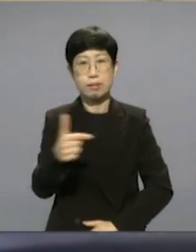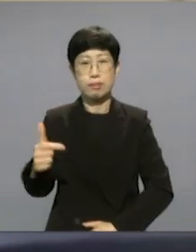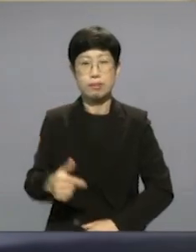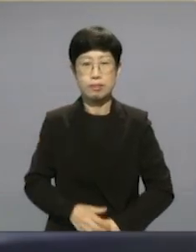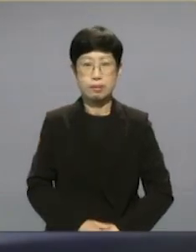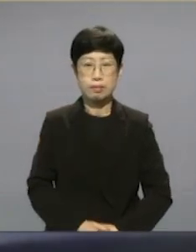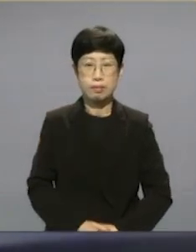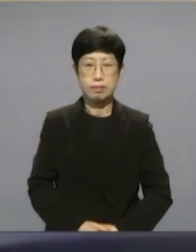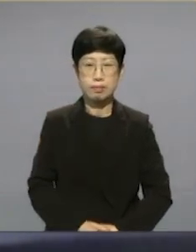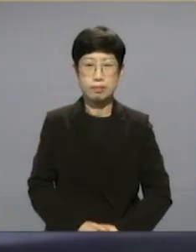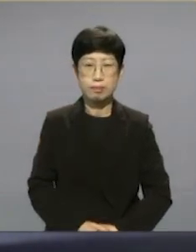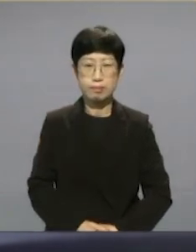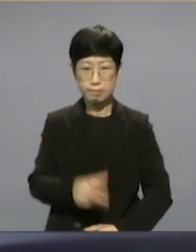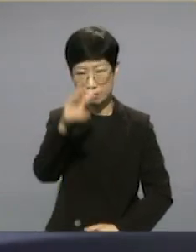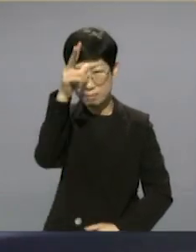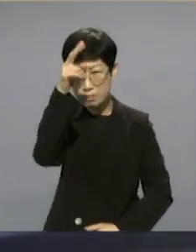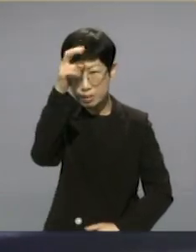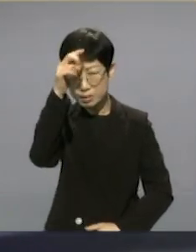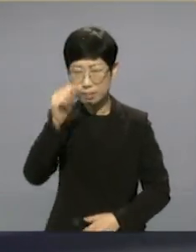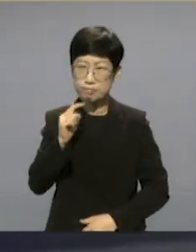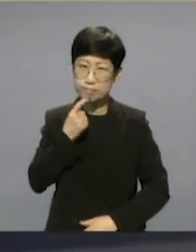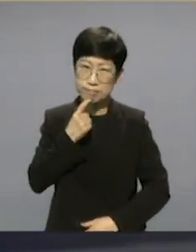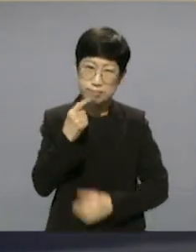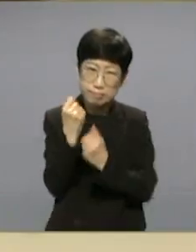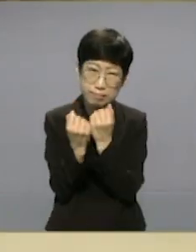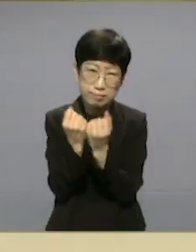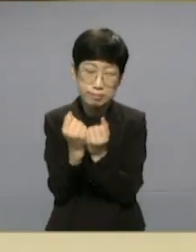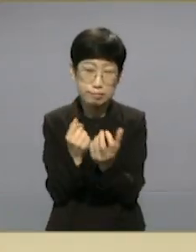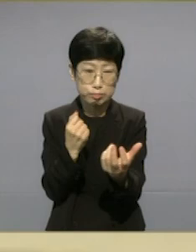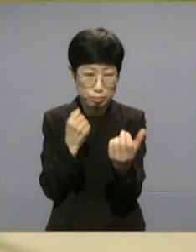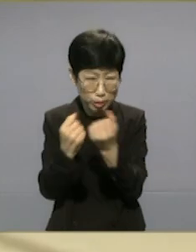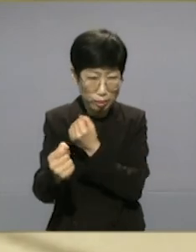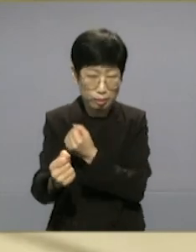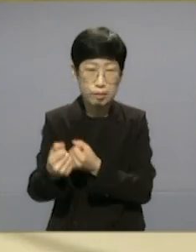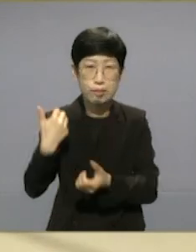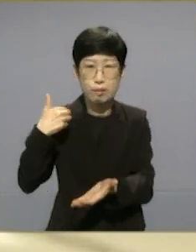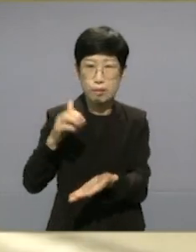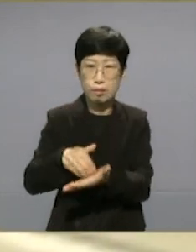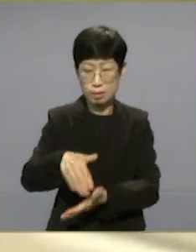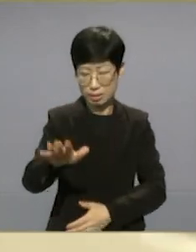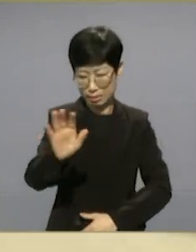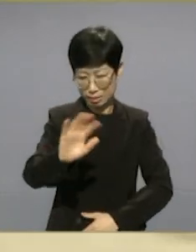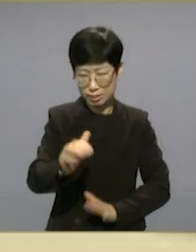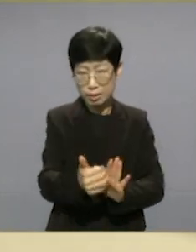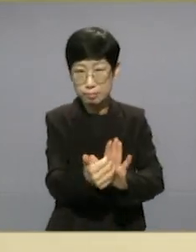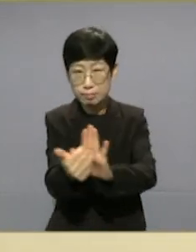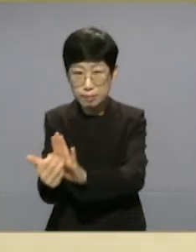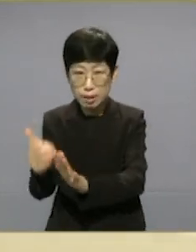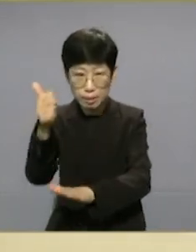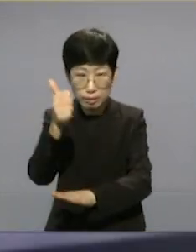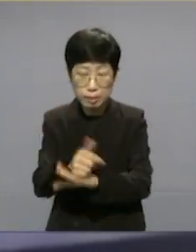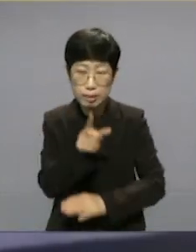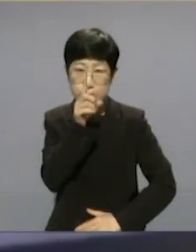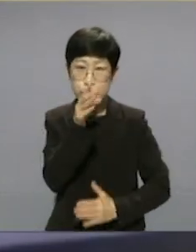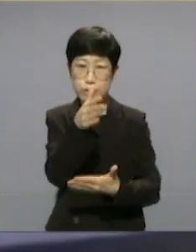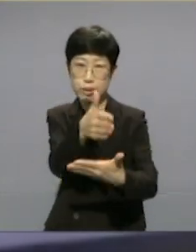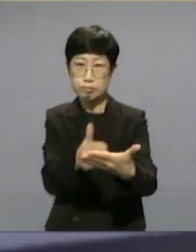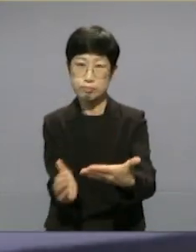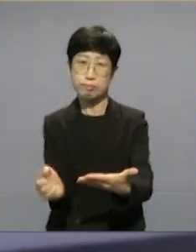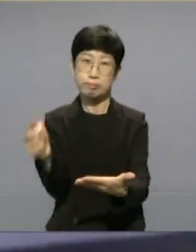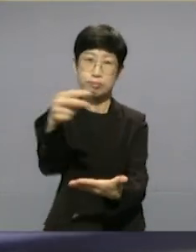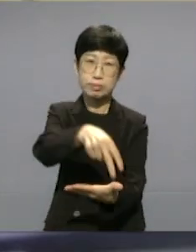만들었는데요 경찰들의 끈질기 설득에도 농장으로 돌아가기를 거부하고 급기야 중앙분리대를